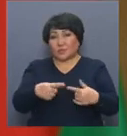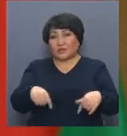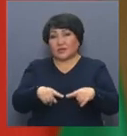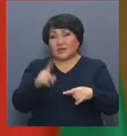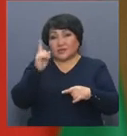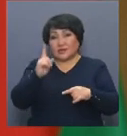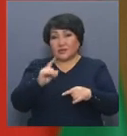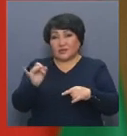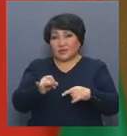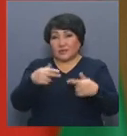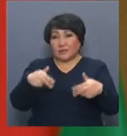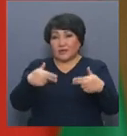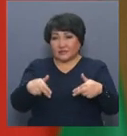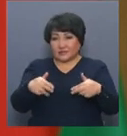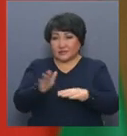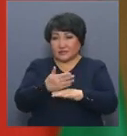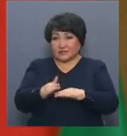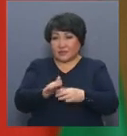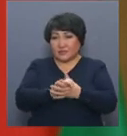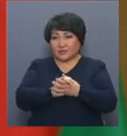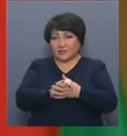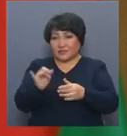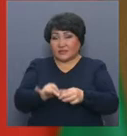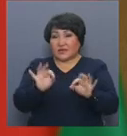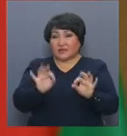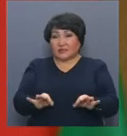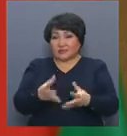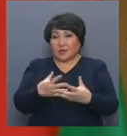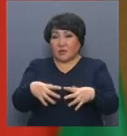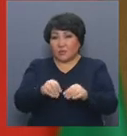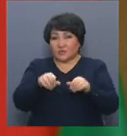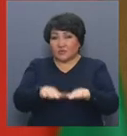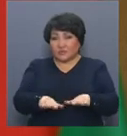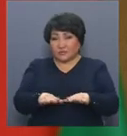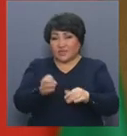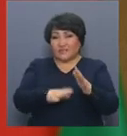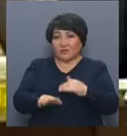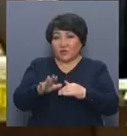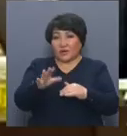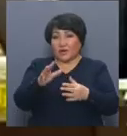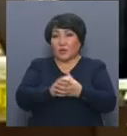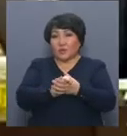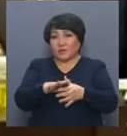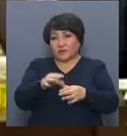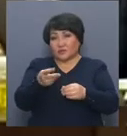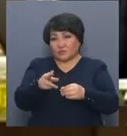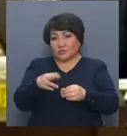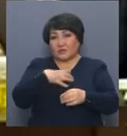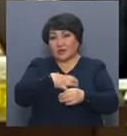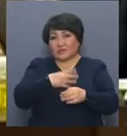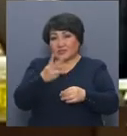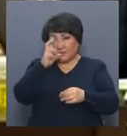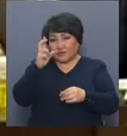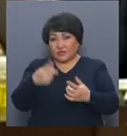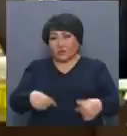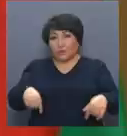Израиль мен Палестина арасында бітімгершілік пен әділетті ортақ шешім Еуропалық одақ үшін өте маңызды. Біз екі мемлекетті құру арқылы бұл